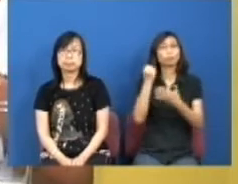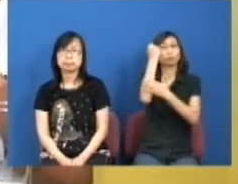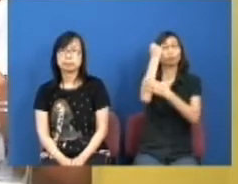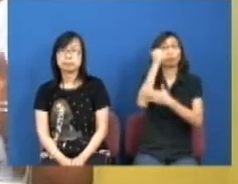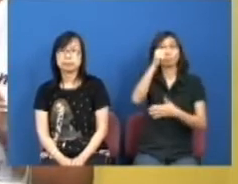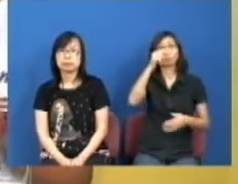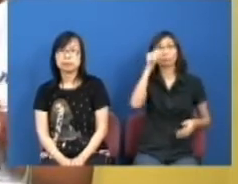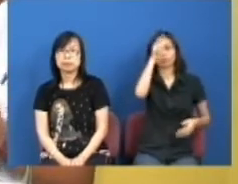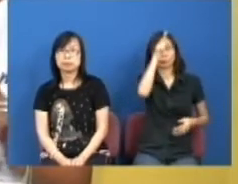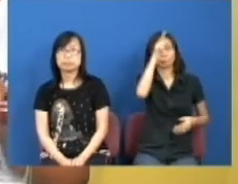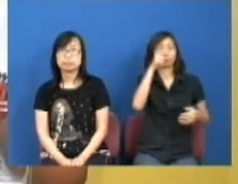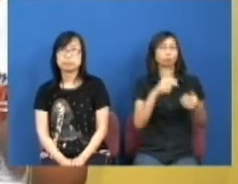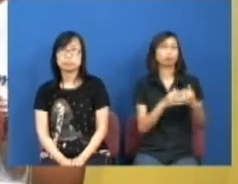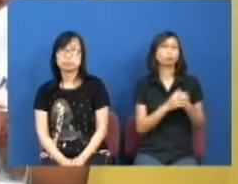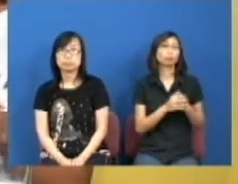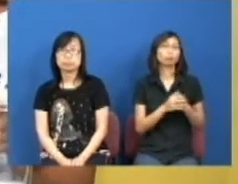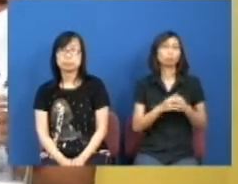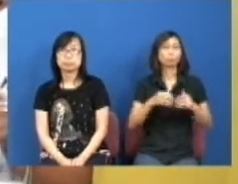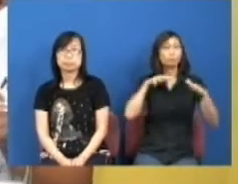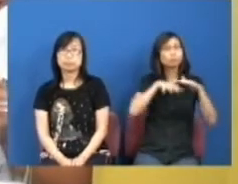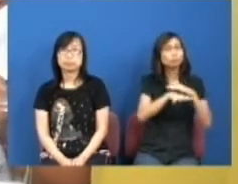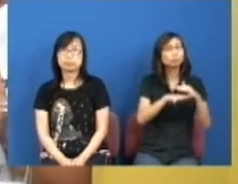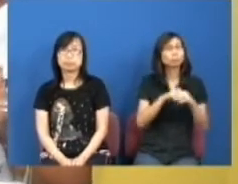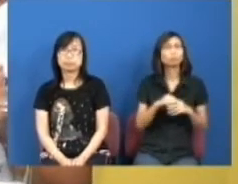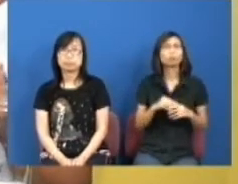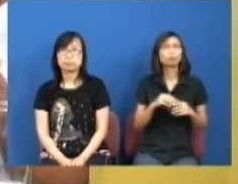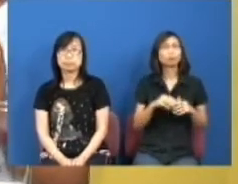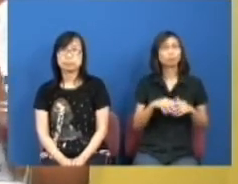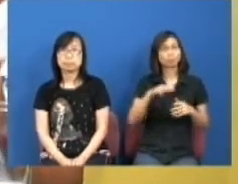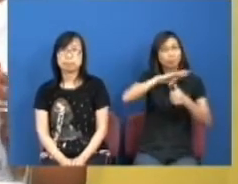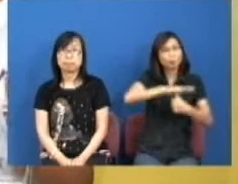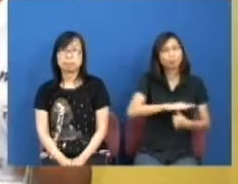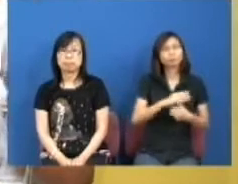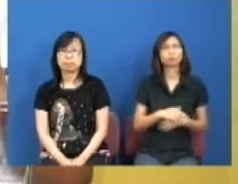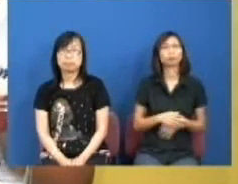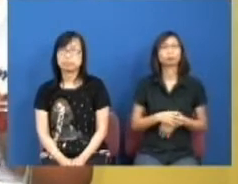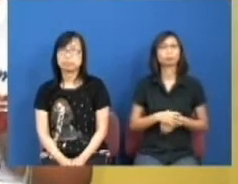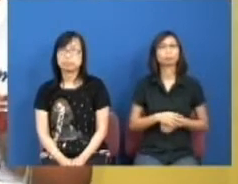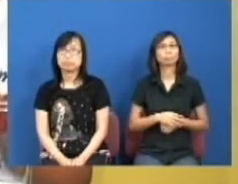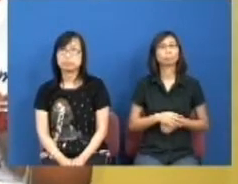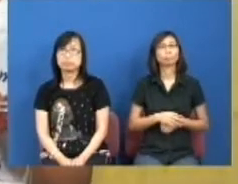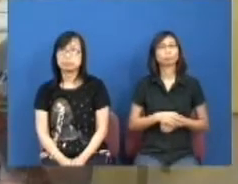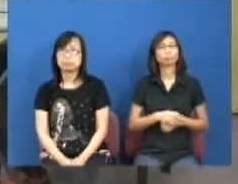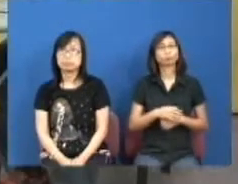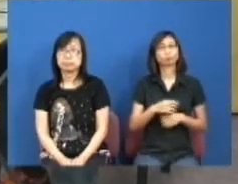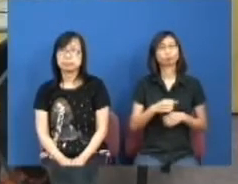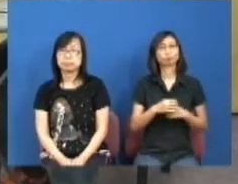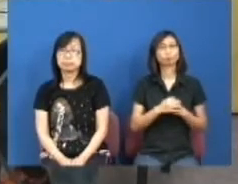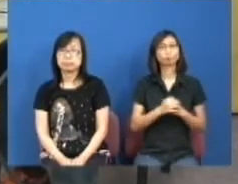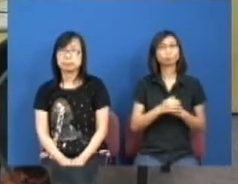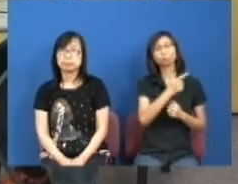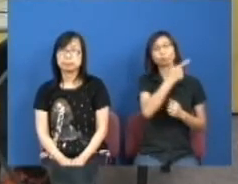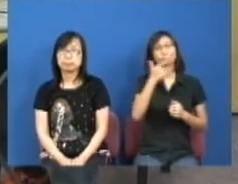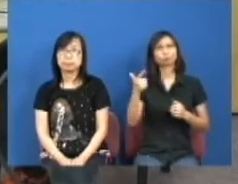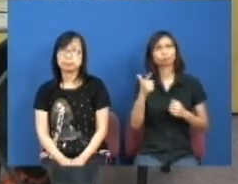評政府嘅聲音。透過一個咁嘅法例去到加以去即係壓制啦咁樣嗱，咁 當然我剛才講了很多話題，